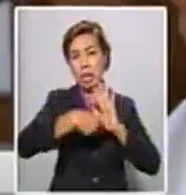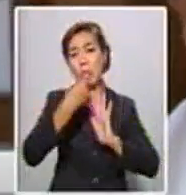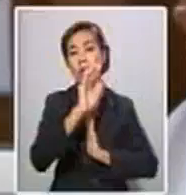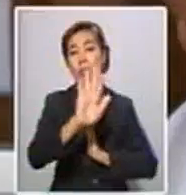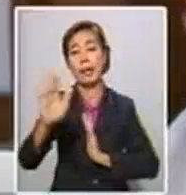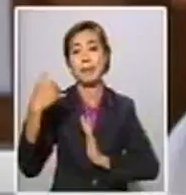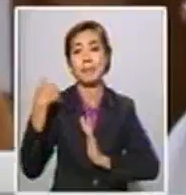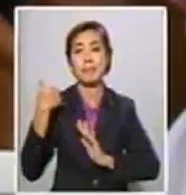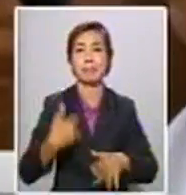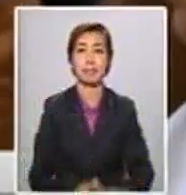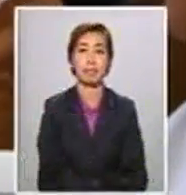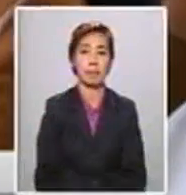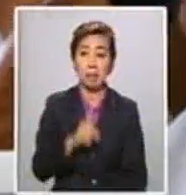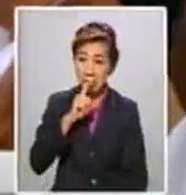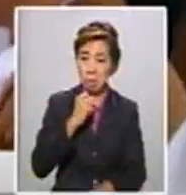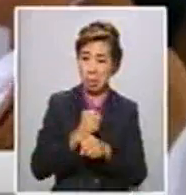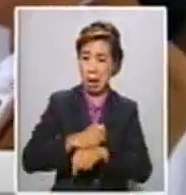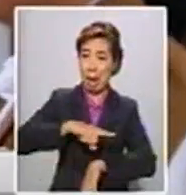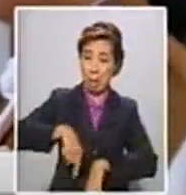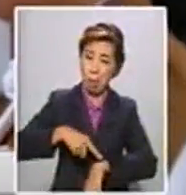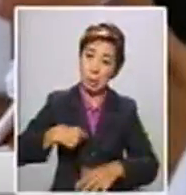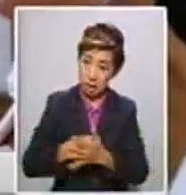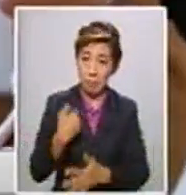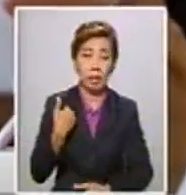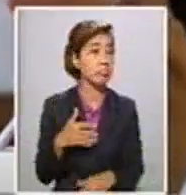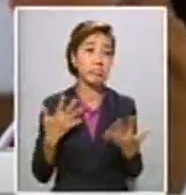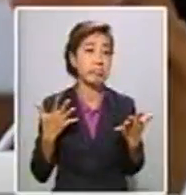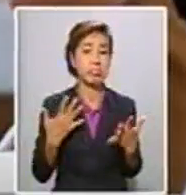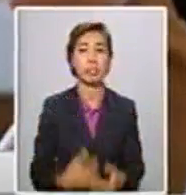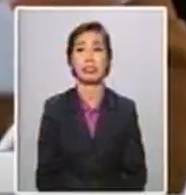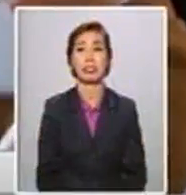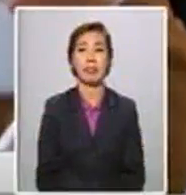นะครับ เสียดายเวลาที่เราทำงาน ไม่ครับแต่ก็เ